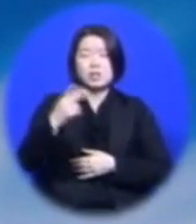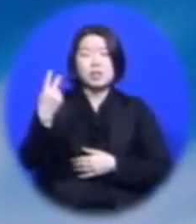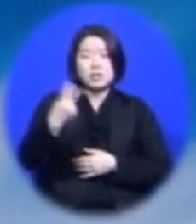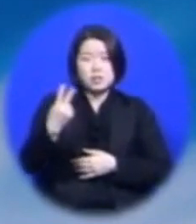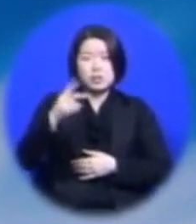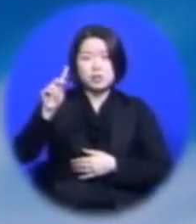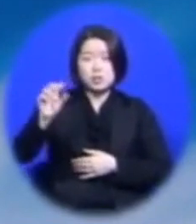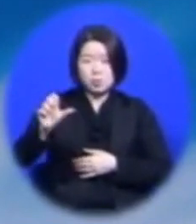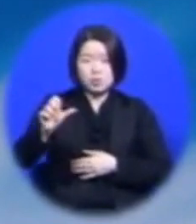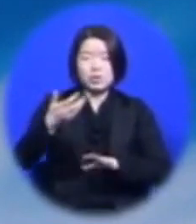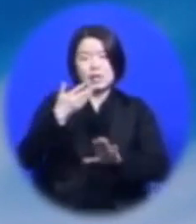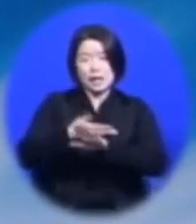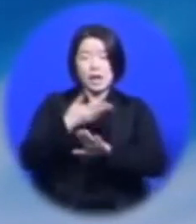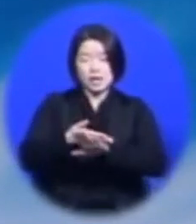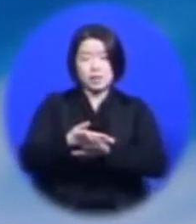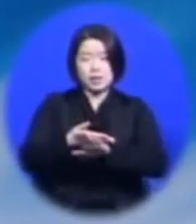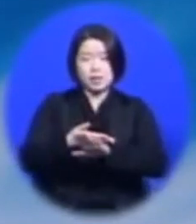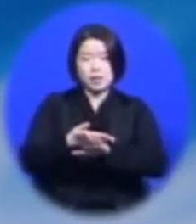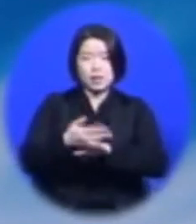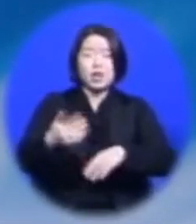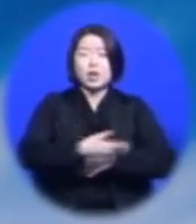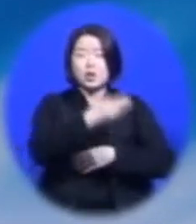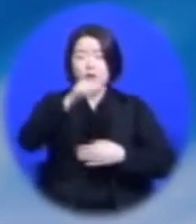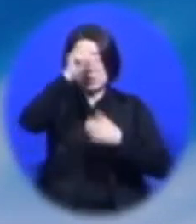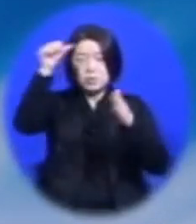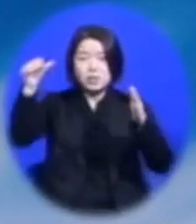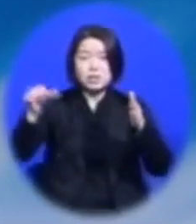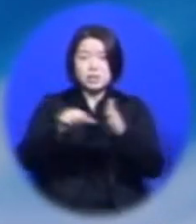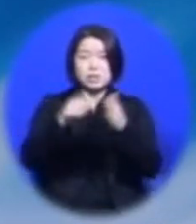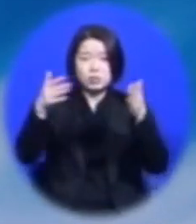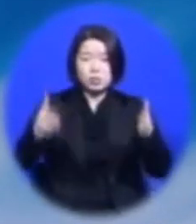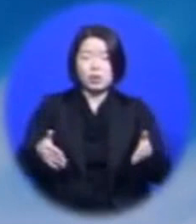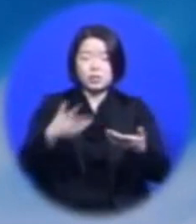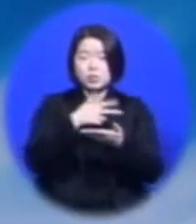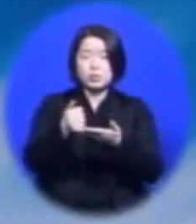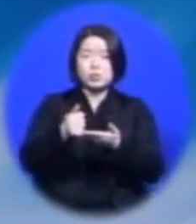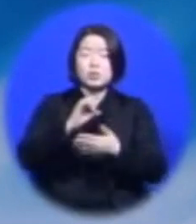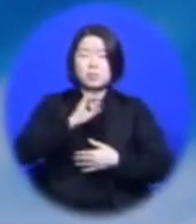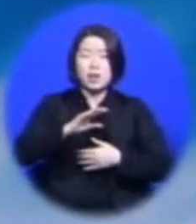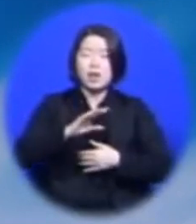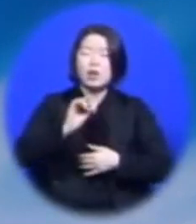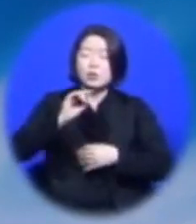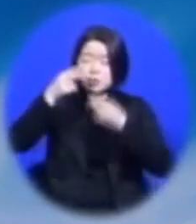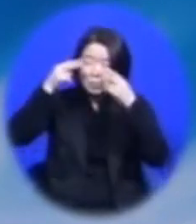달랐다. 여러분의 생애에 주님만 오직 바라보는 영적으로